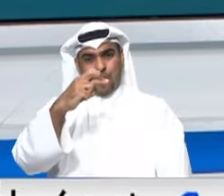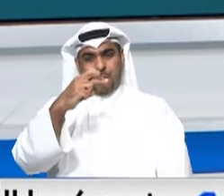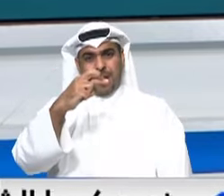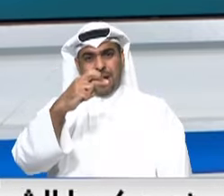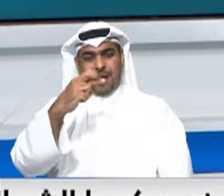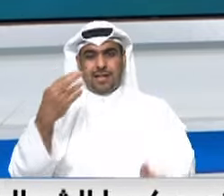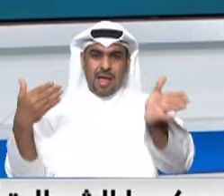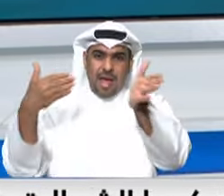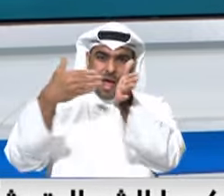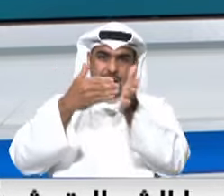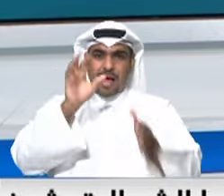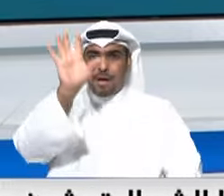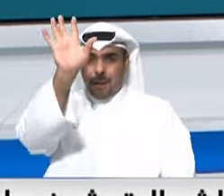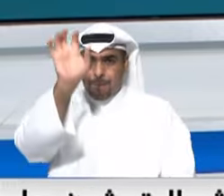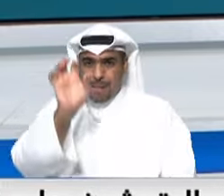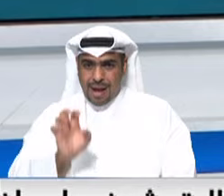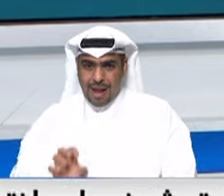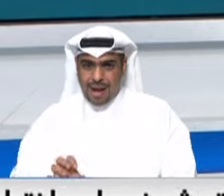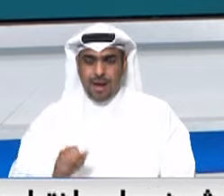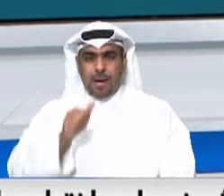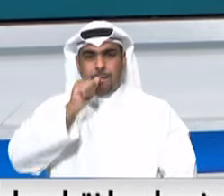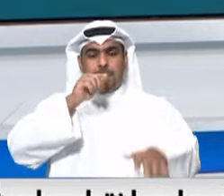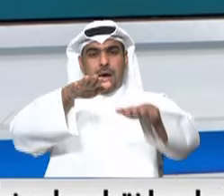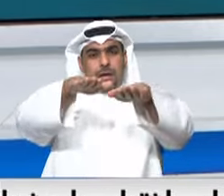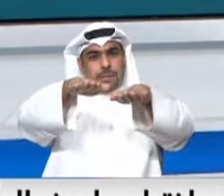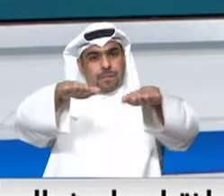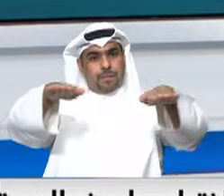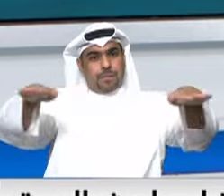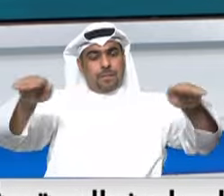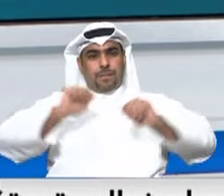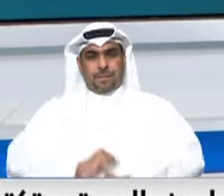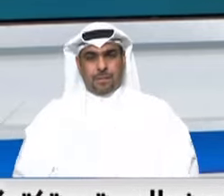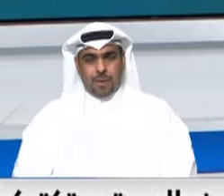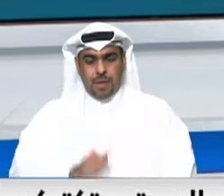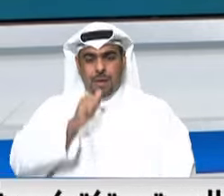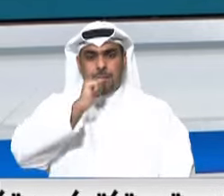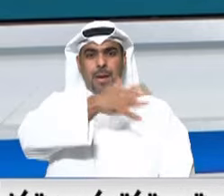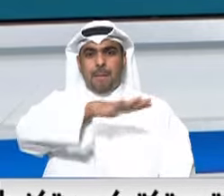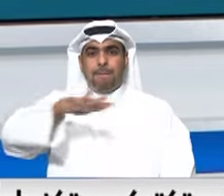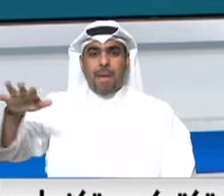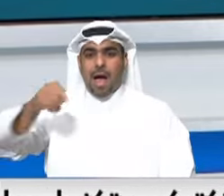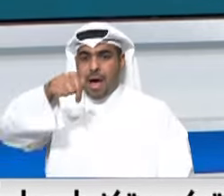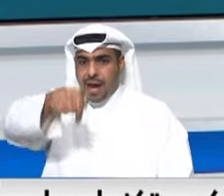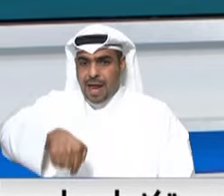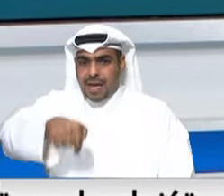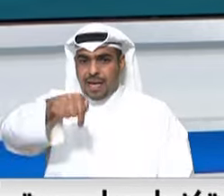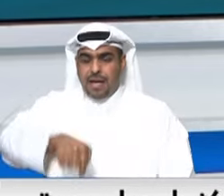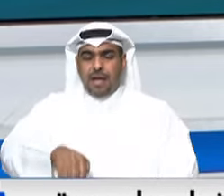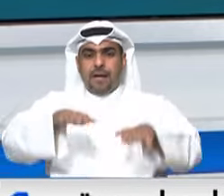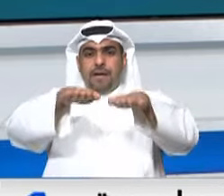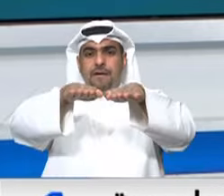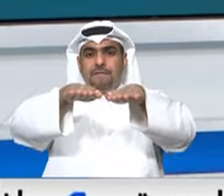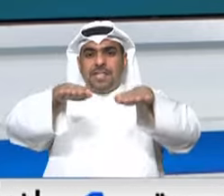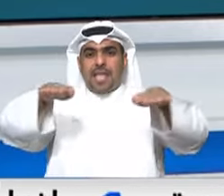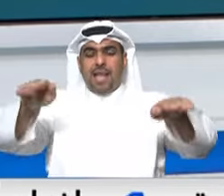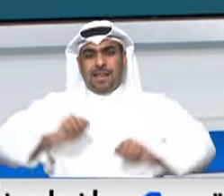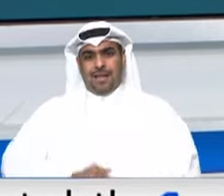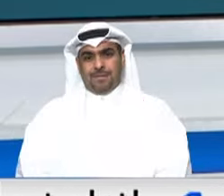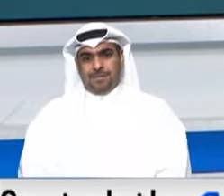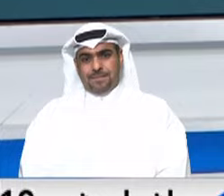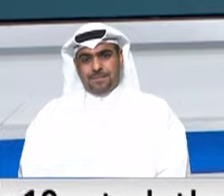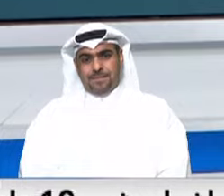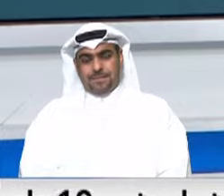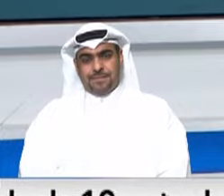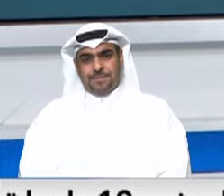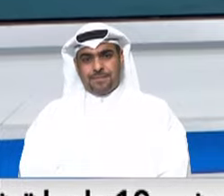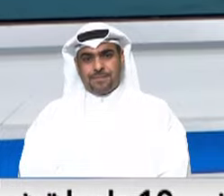من الليل. فبشكل عام أيضا التيارات لا تزال ضعيفة في فترات الفساد.